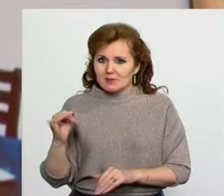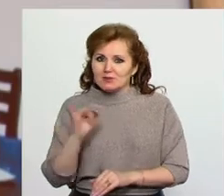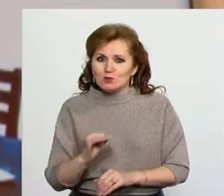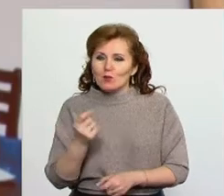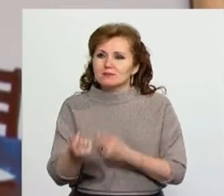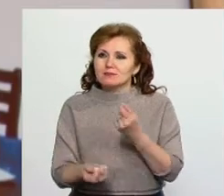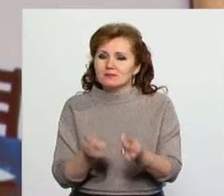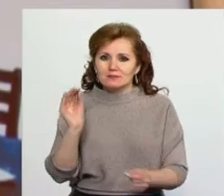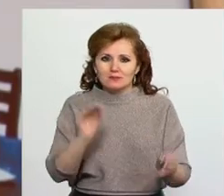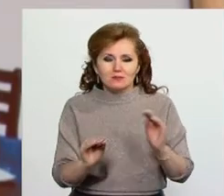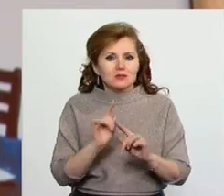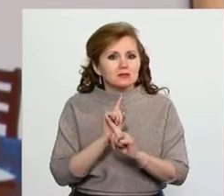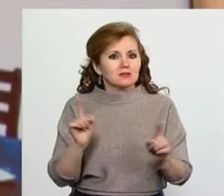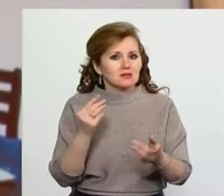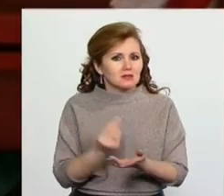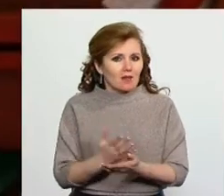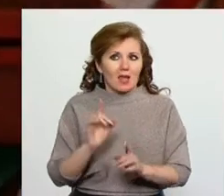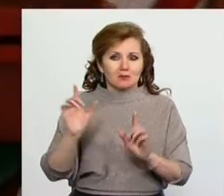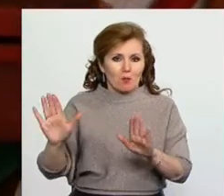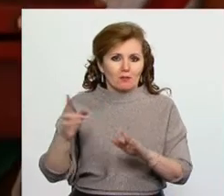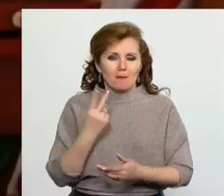например, особо ценный экспонат образца